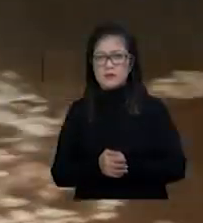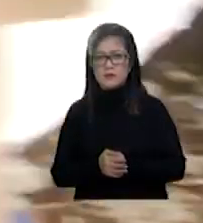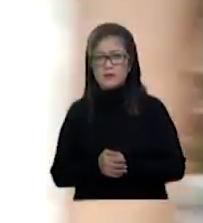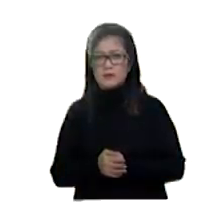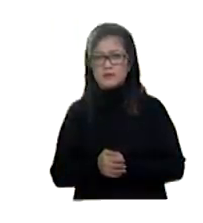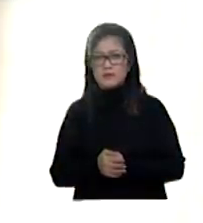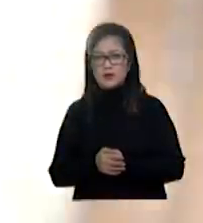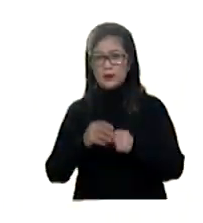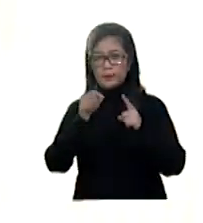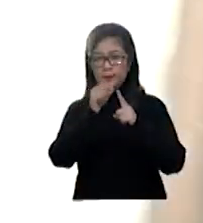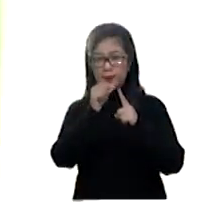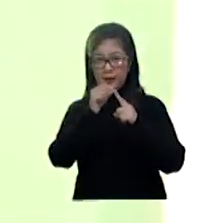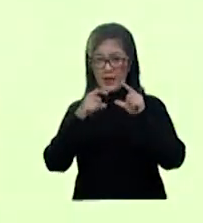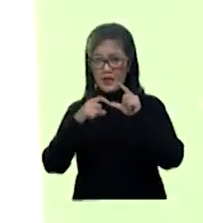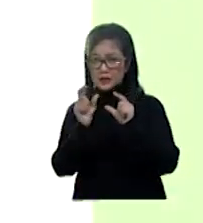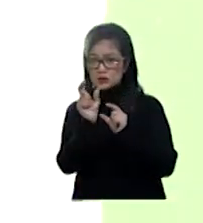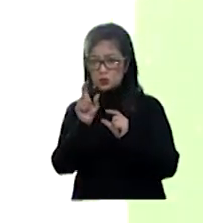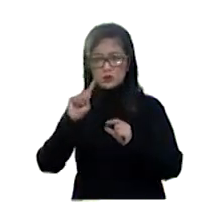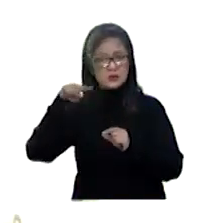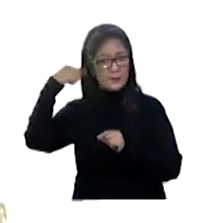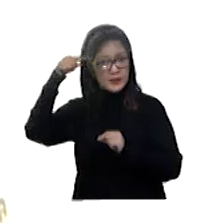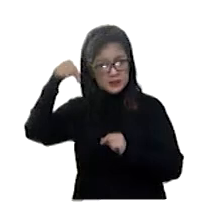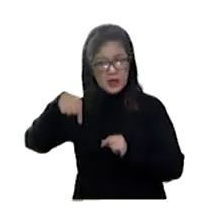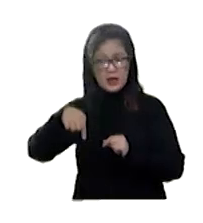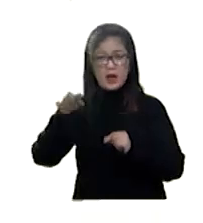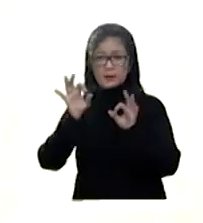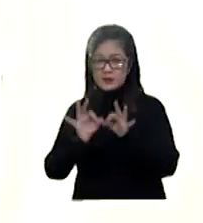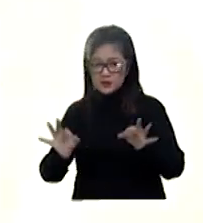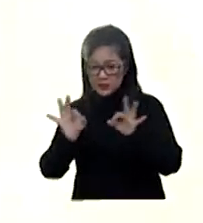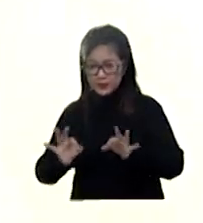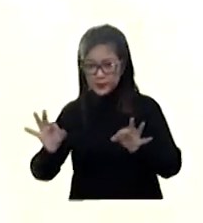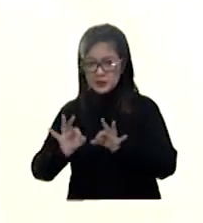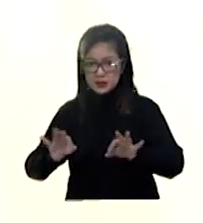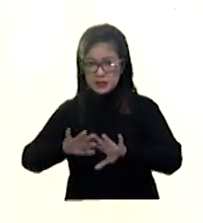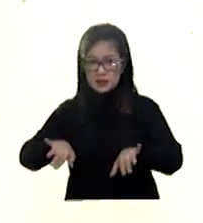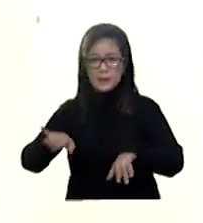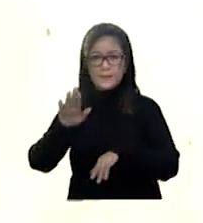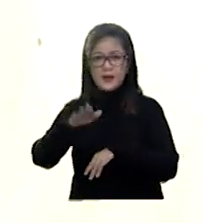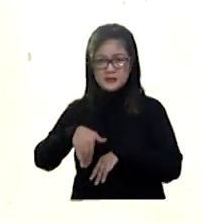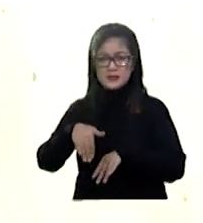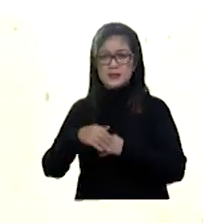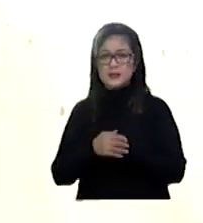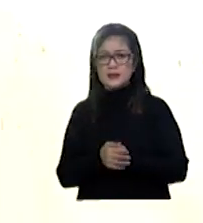PPSU ini juga masih tengah membersihkan dari kondisi yang berada di MTS 19